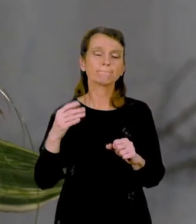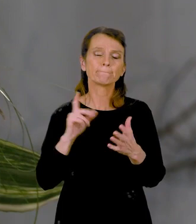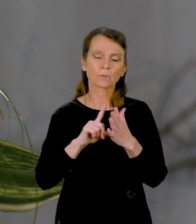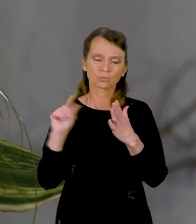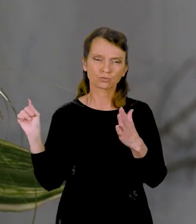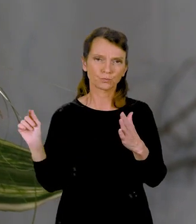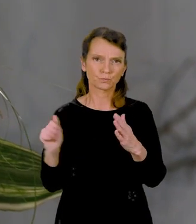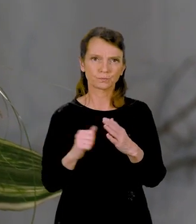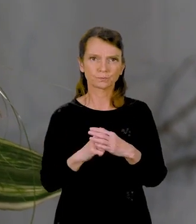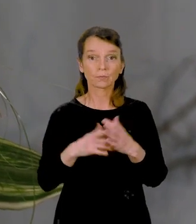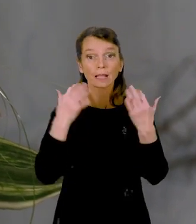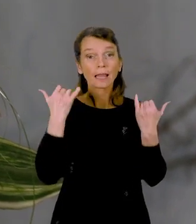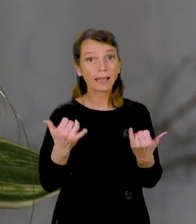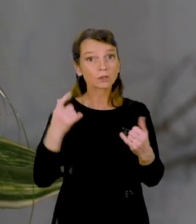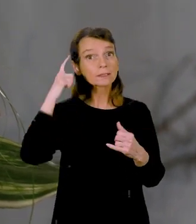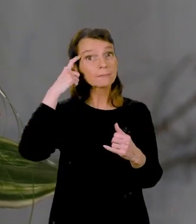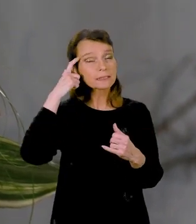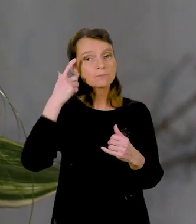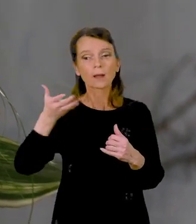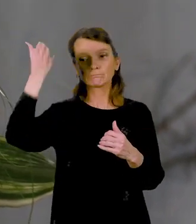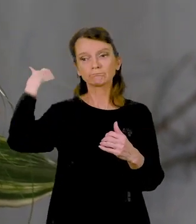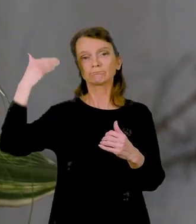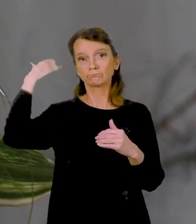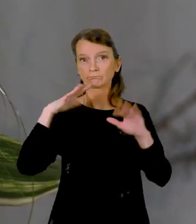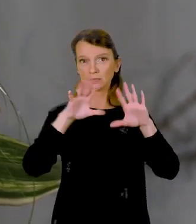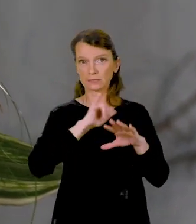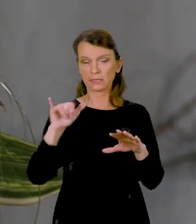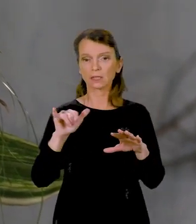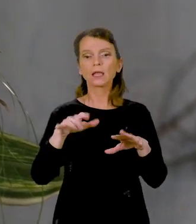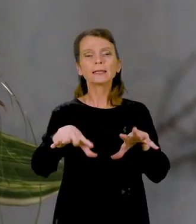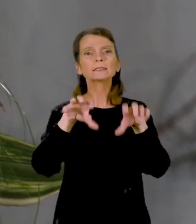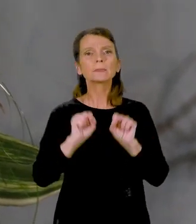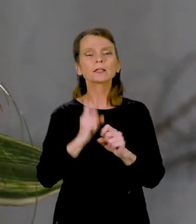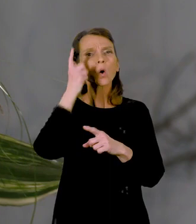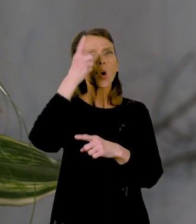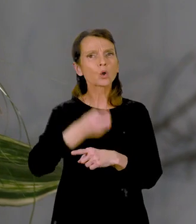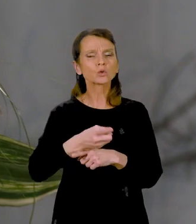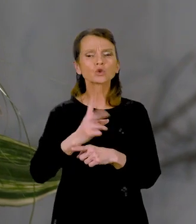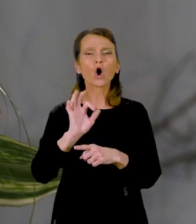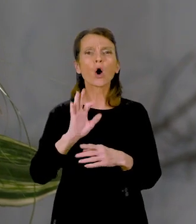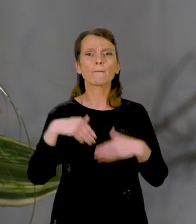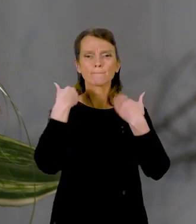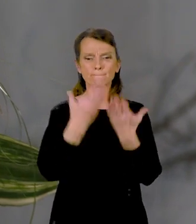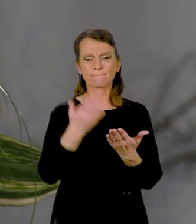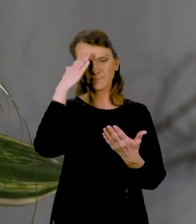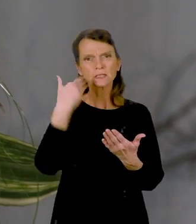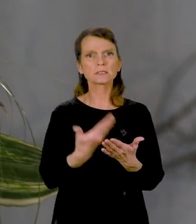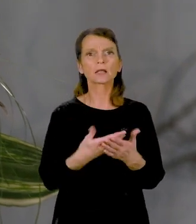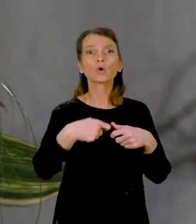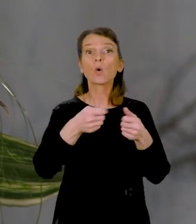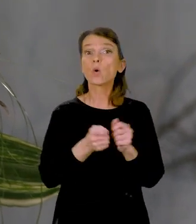Letos imamo v mislih, da je bila pred 10 leti sprejeta odločitev o podeljevanju priznanja občine